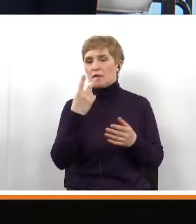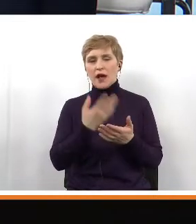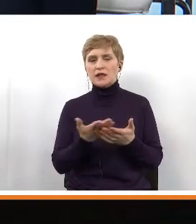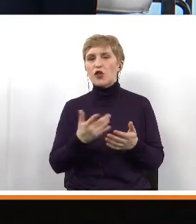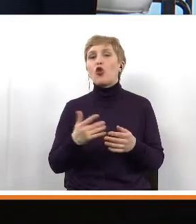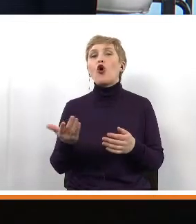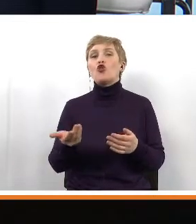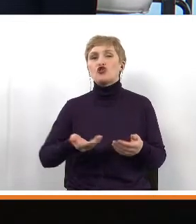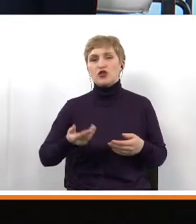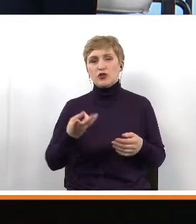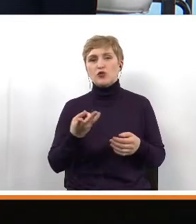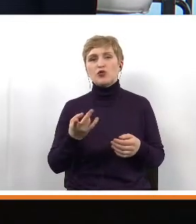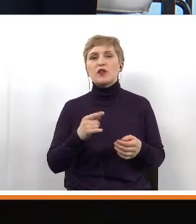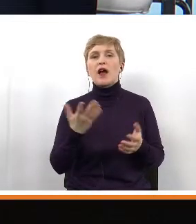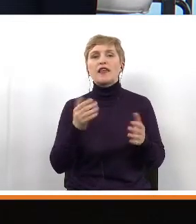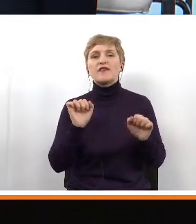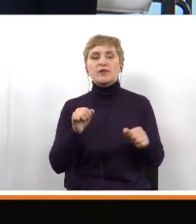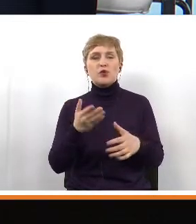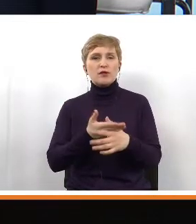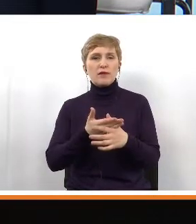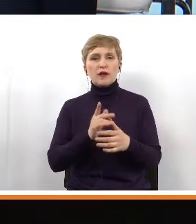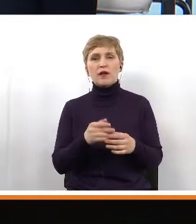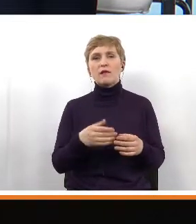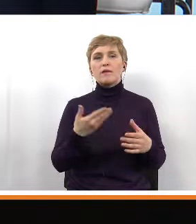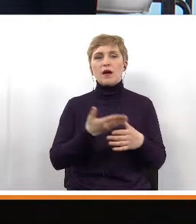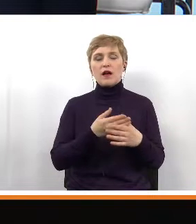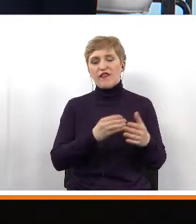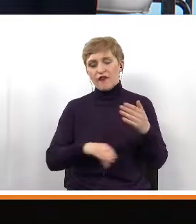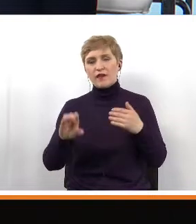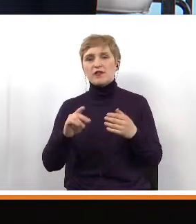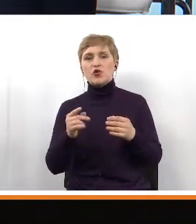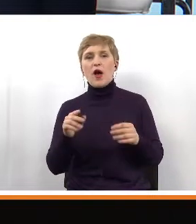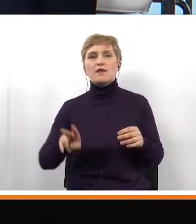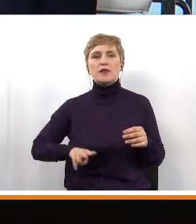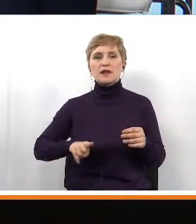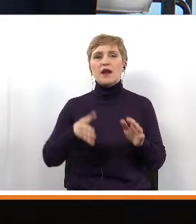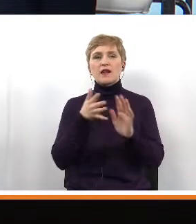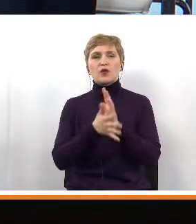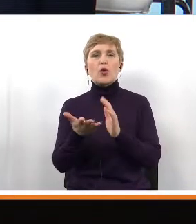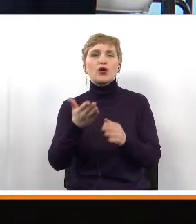какие-то возможные меры, которые способствуют вывести на административные расходы какую-то часть.